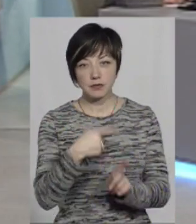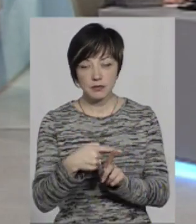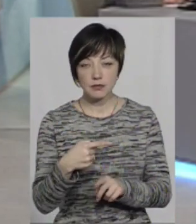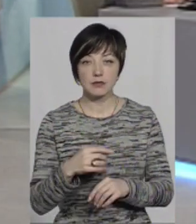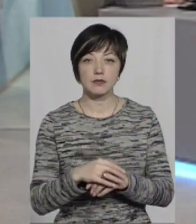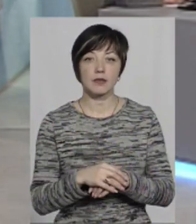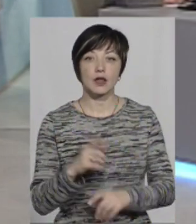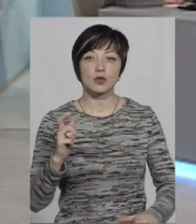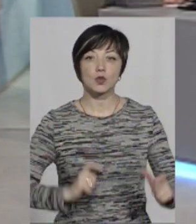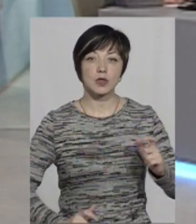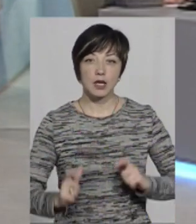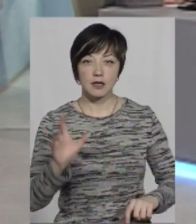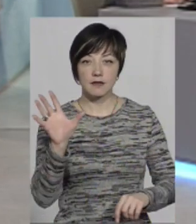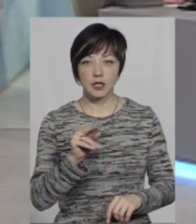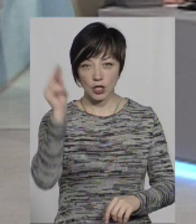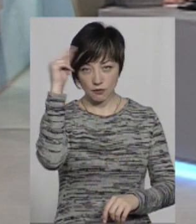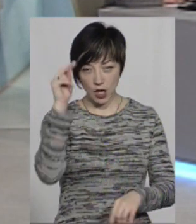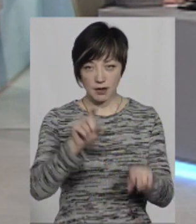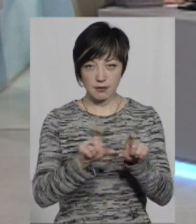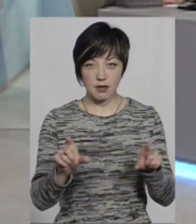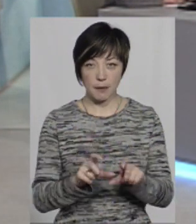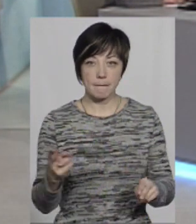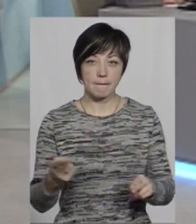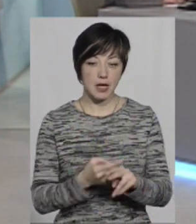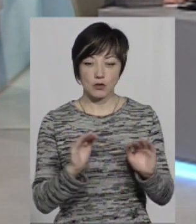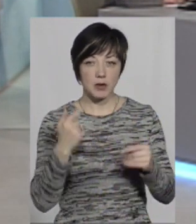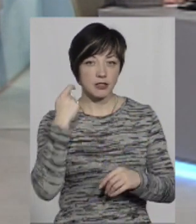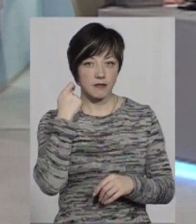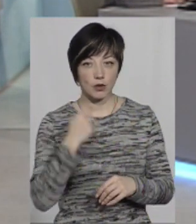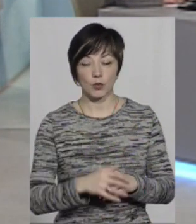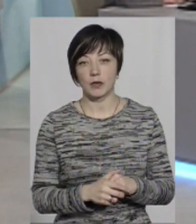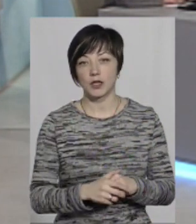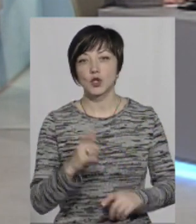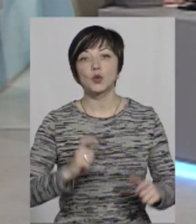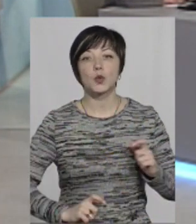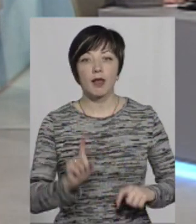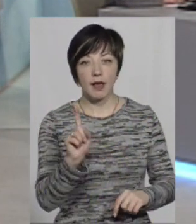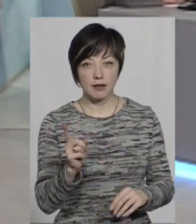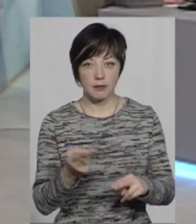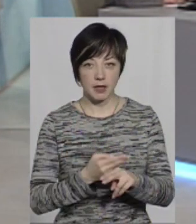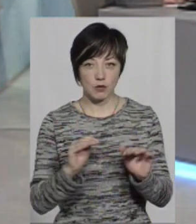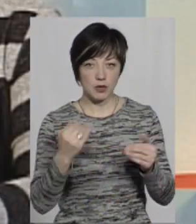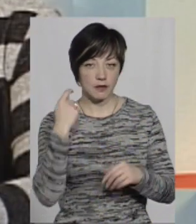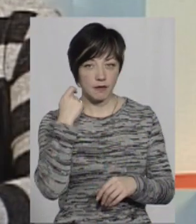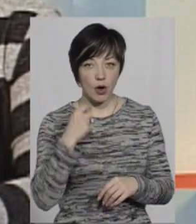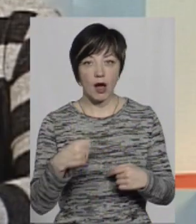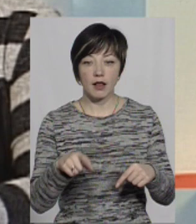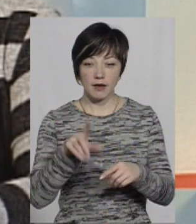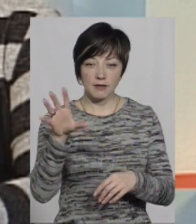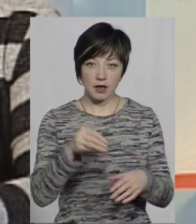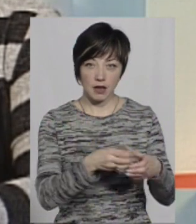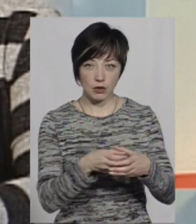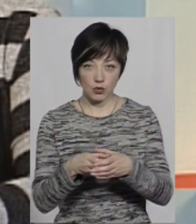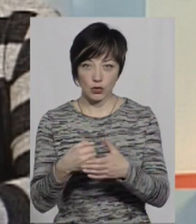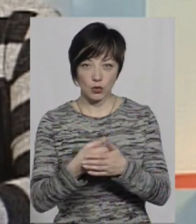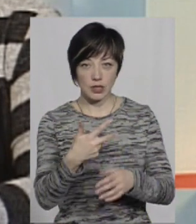плюс студенти усіх навчальних закладів без обмеження віку. Мається на увазі студенти без обмеження віку. А та вся